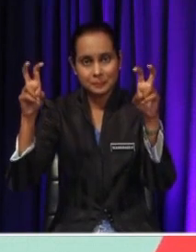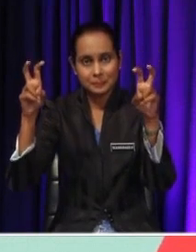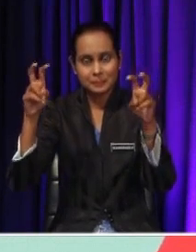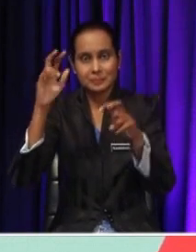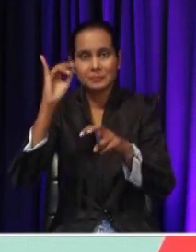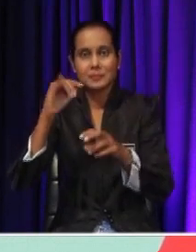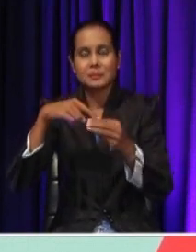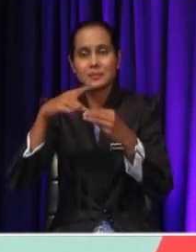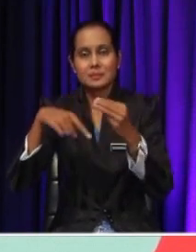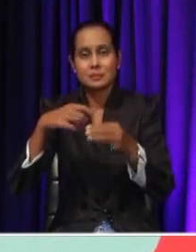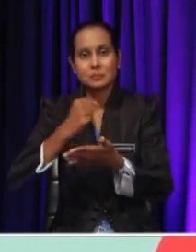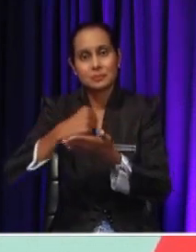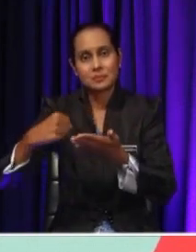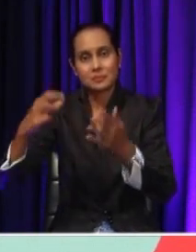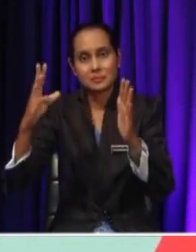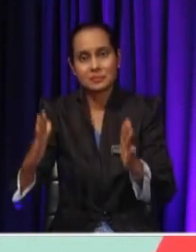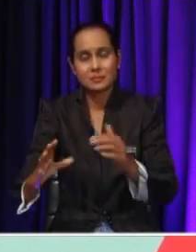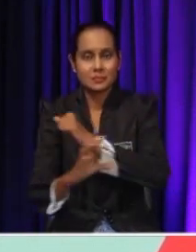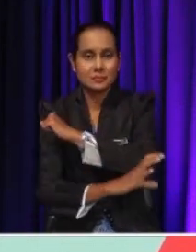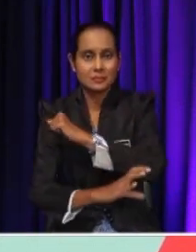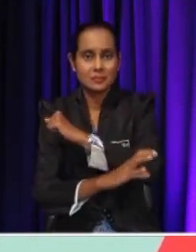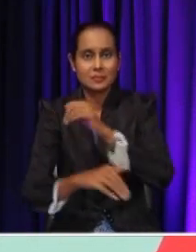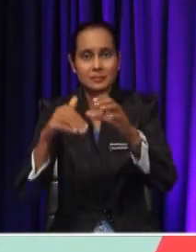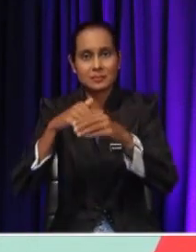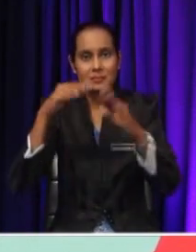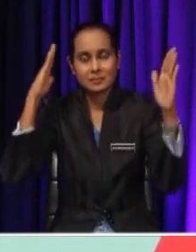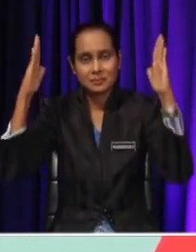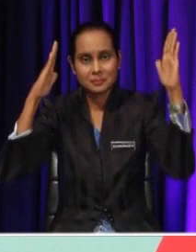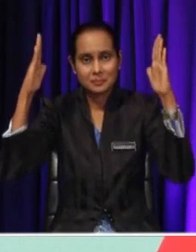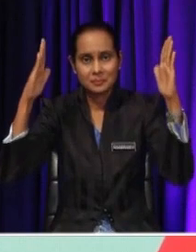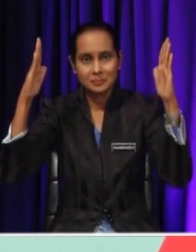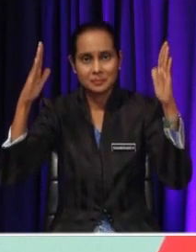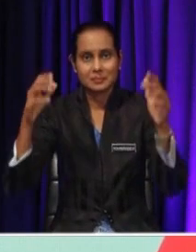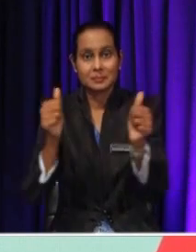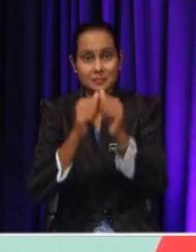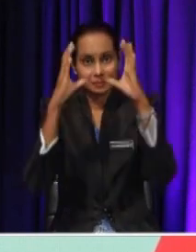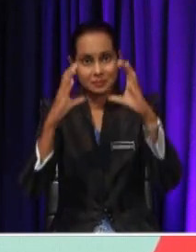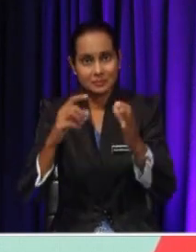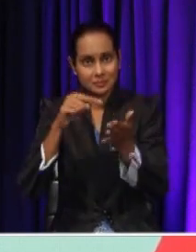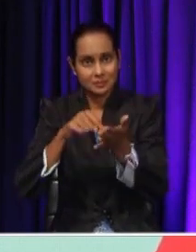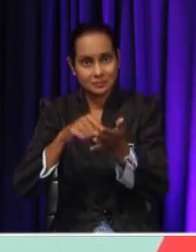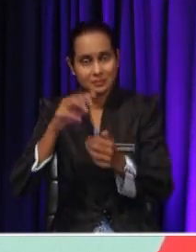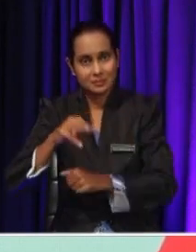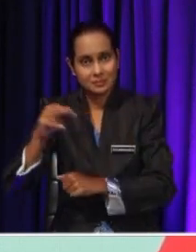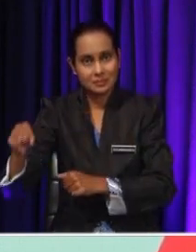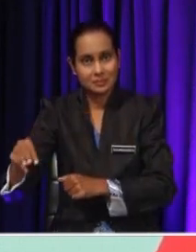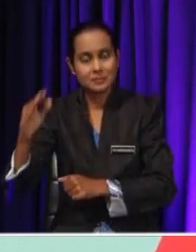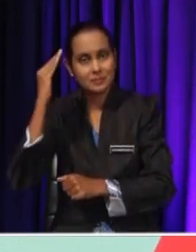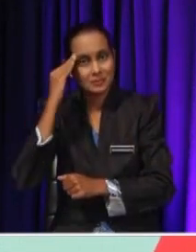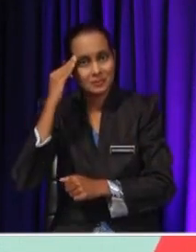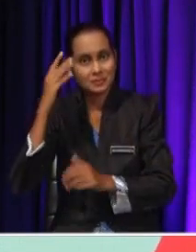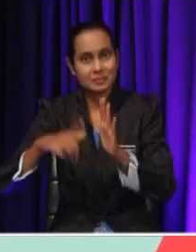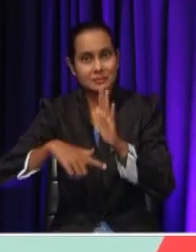sastrawan negara dalam mata pelajaran bahasa Melayu dengan cara ini murid-murid dapat mengetahui lebih lagi